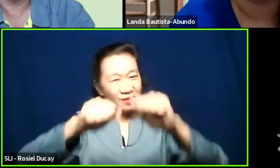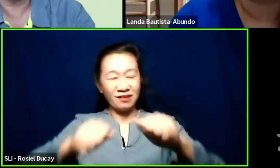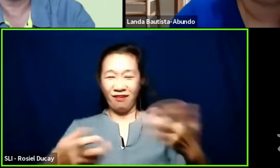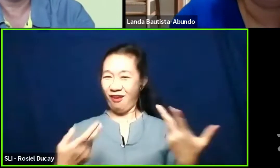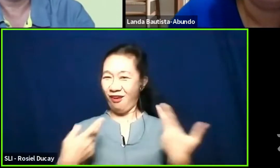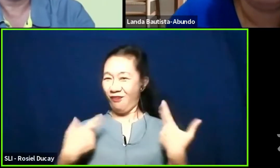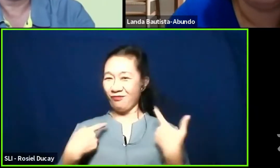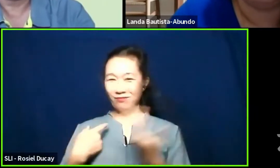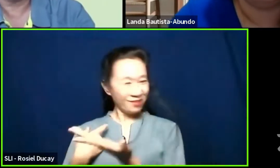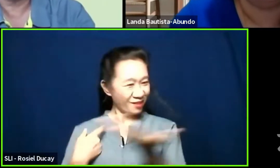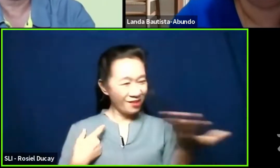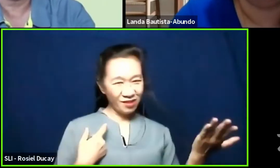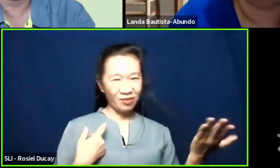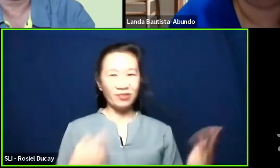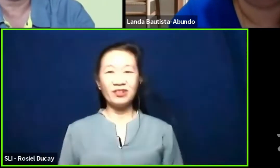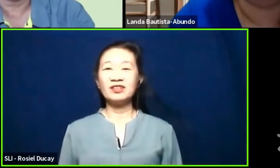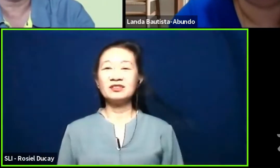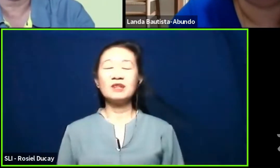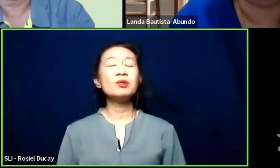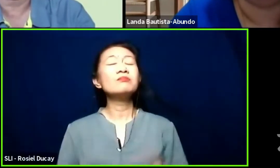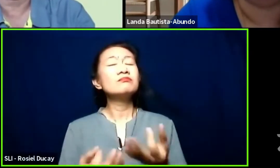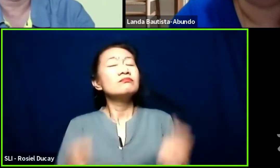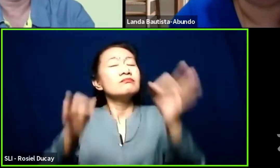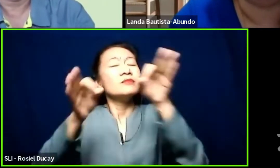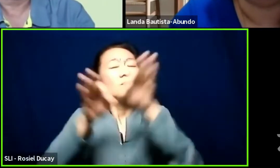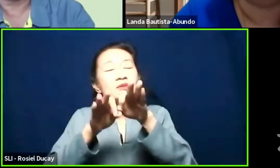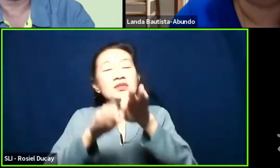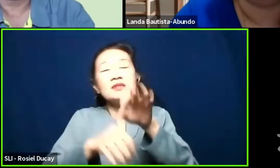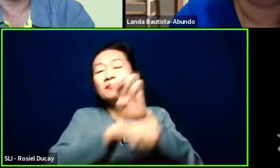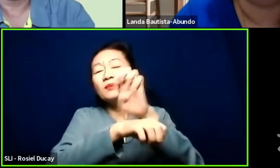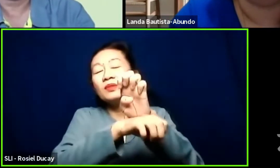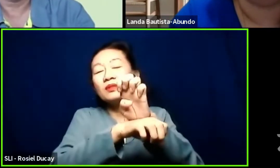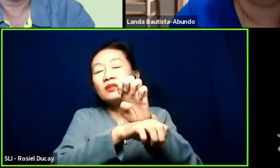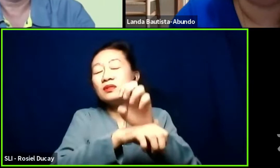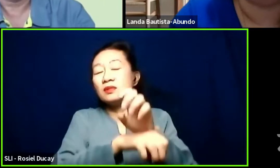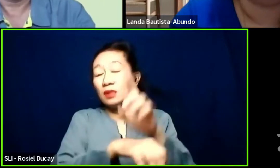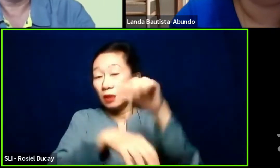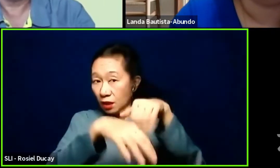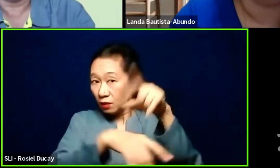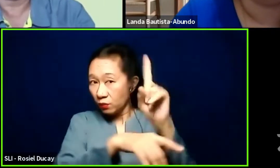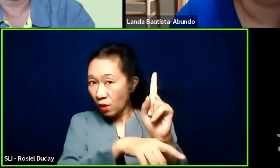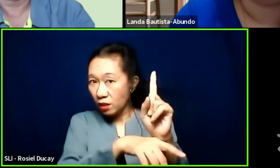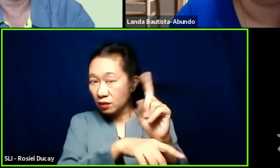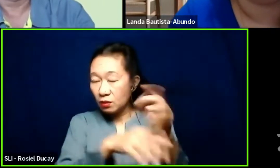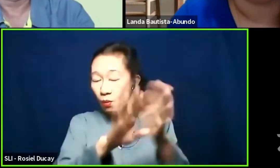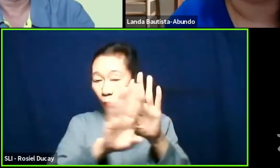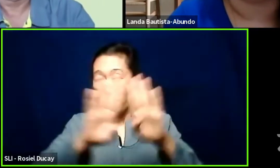magkaroon sila ng gainful employment sa isang